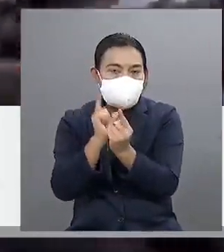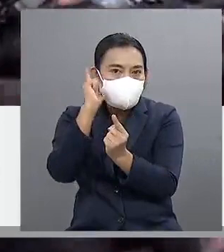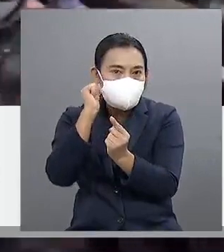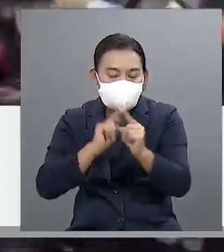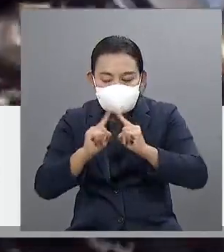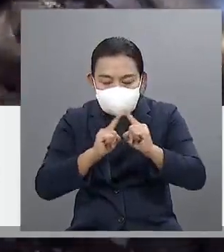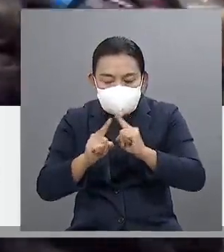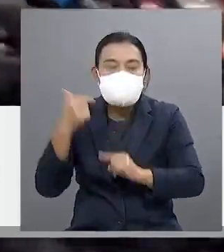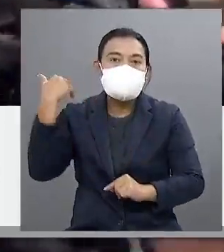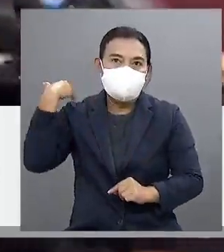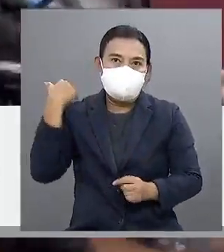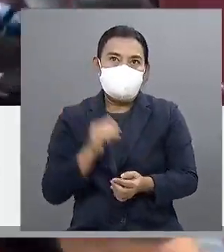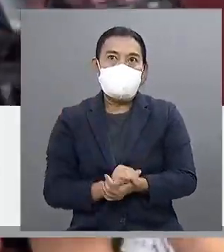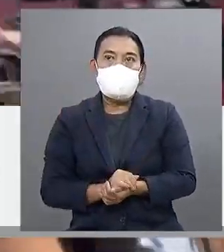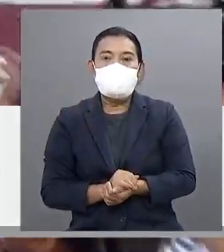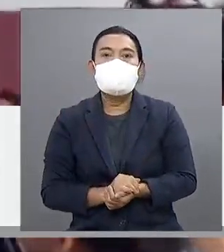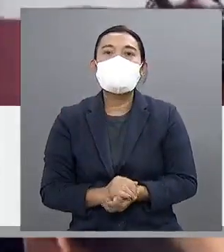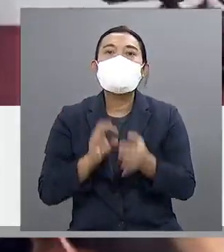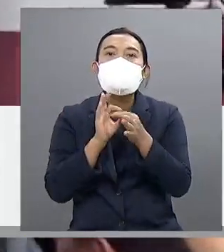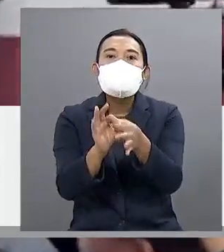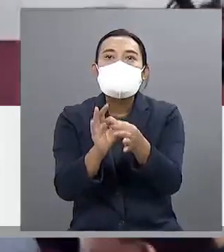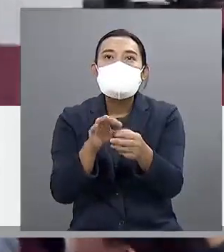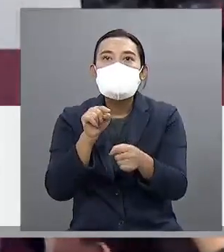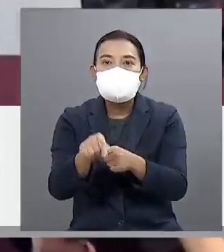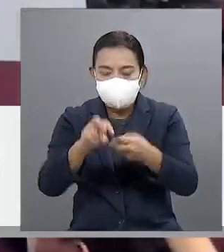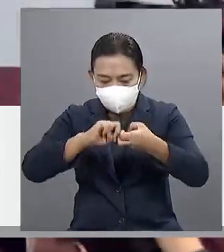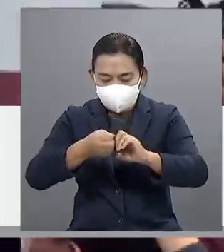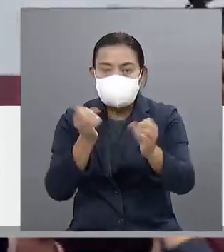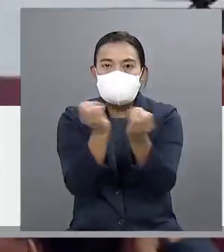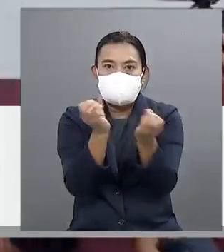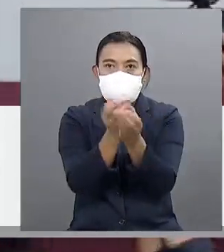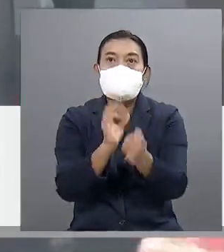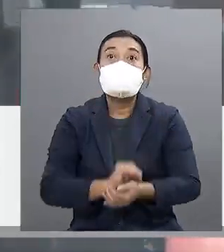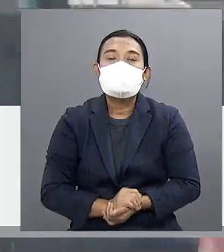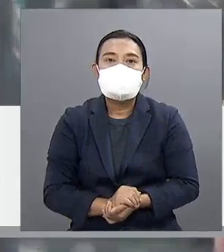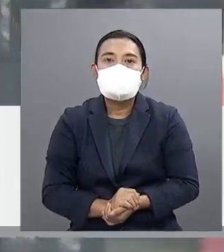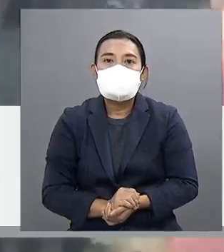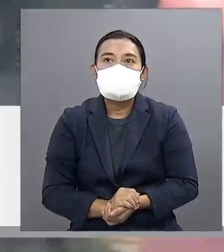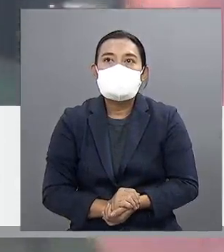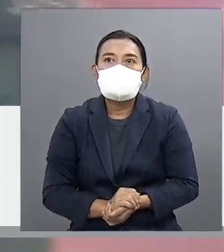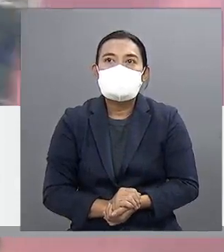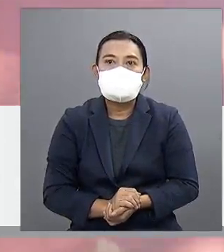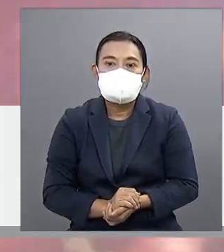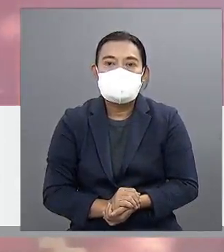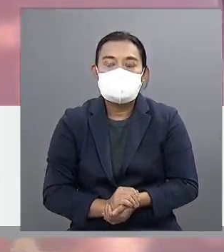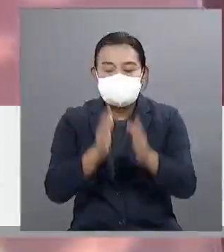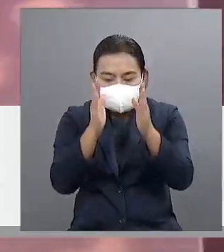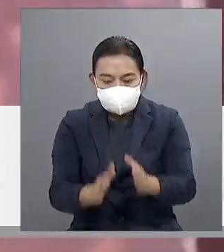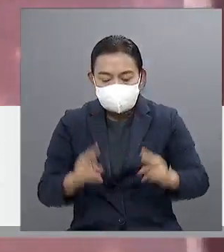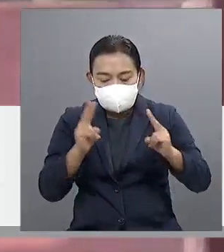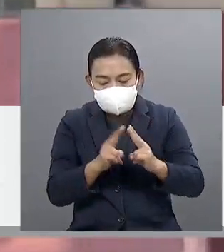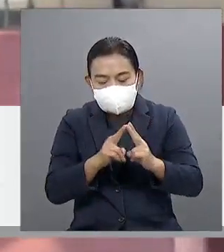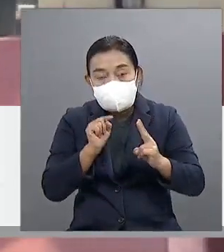ก็เกรงว่าจะทำให้คดีได้รับผลกระทบครับส่วนกรณีผู้เสียหายที่ได้รับการติดต่อว่าถูกข่มขืนและด